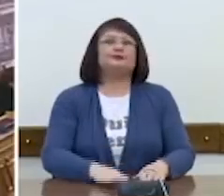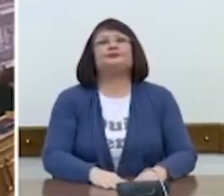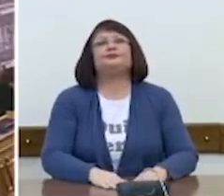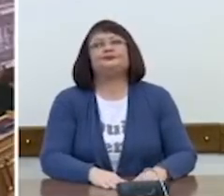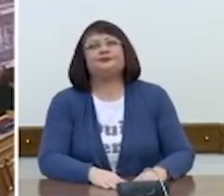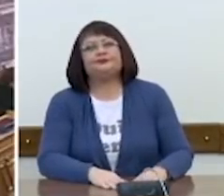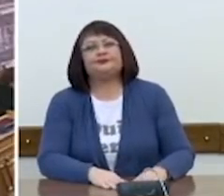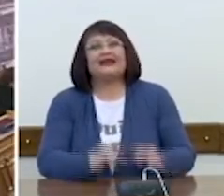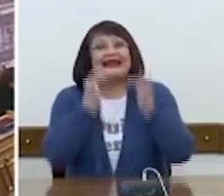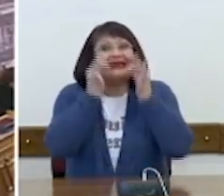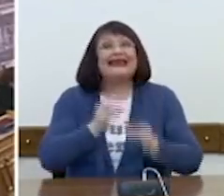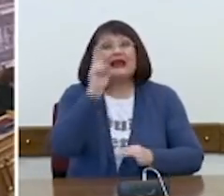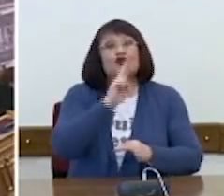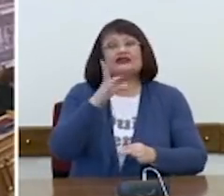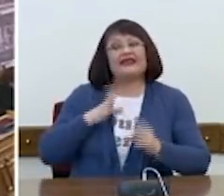και Ρωσία.